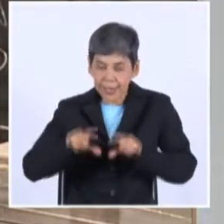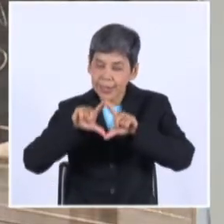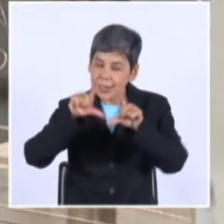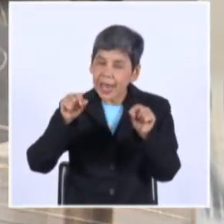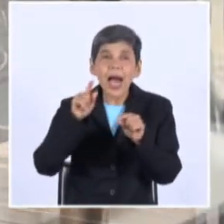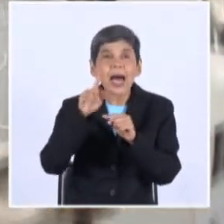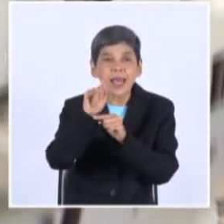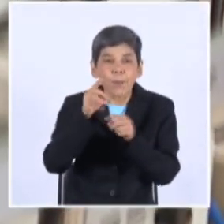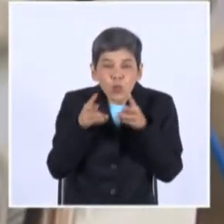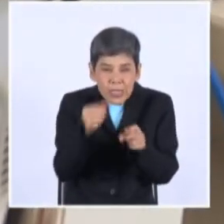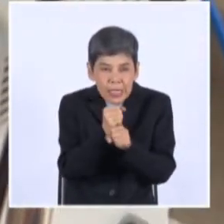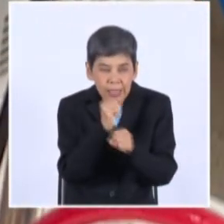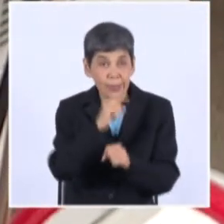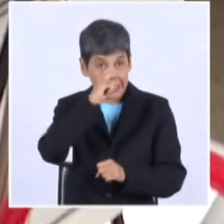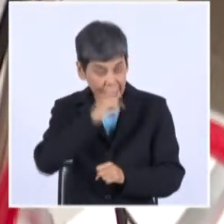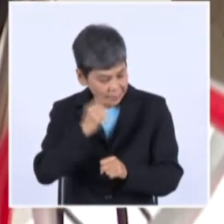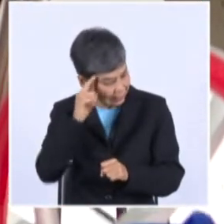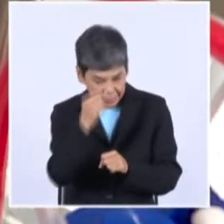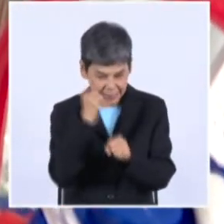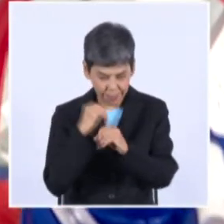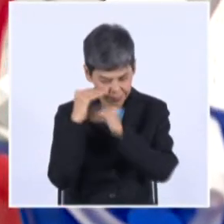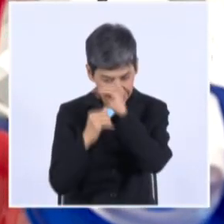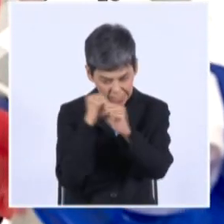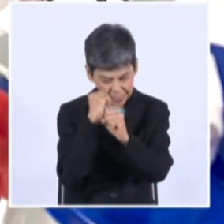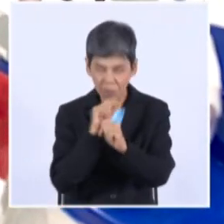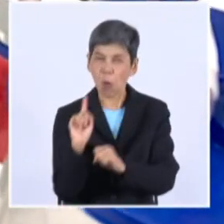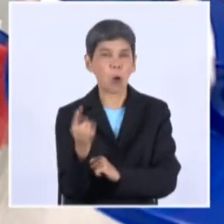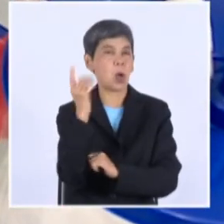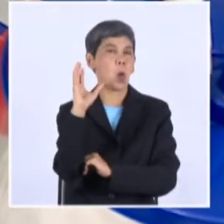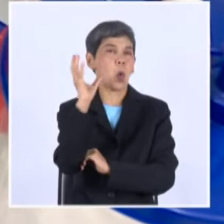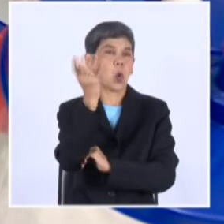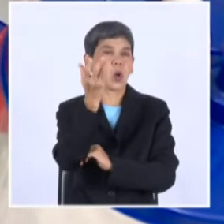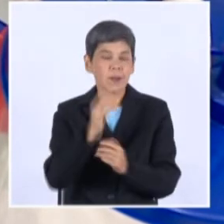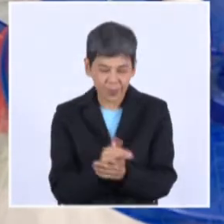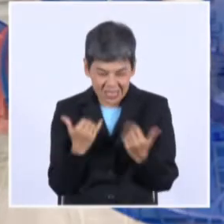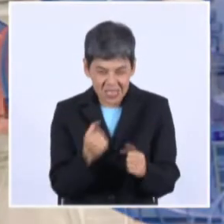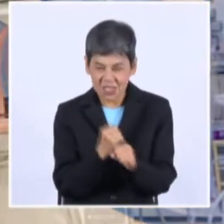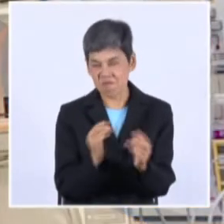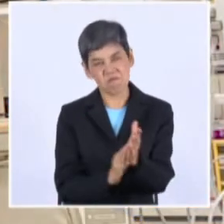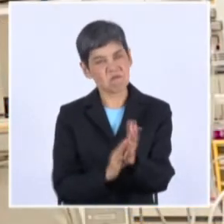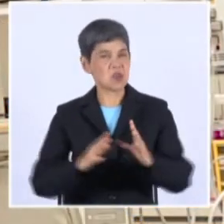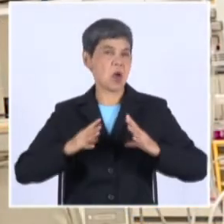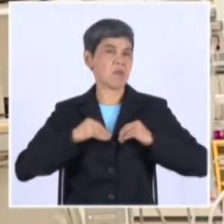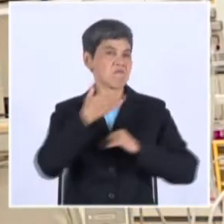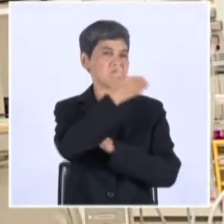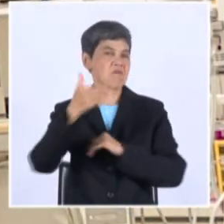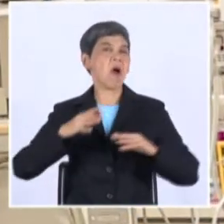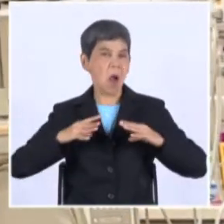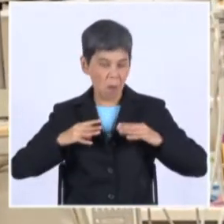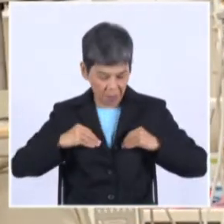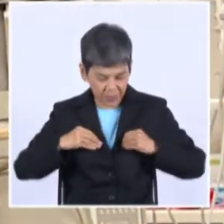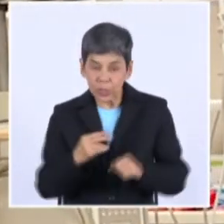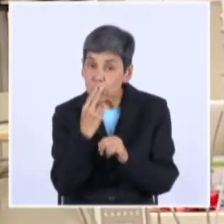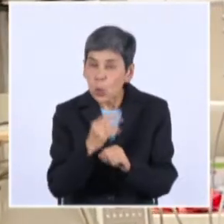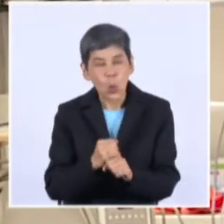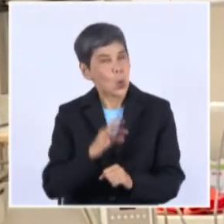เป็นเทคนิคที่แพทย์ชาวไทยทำการพัฒนาขึ้นมาเป็นครั้งแรกของโลกจนได้รับการยอมรับจากนานาประเทศนับว่